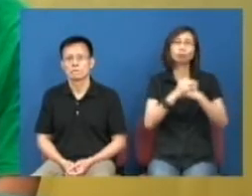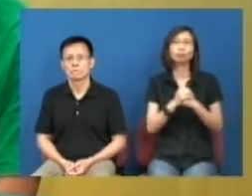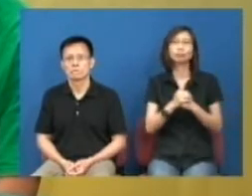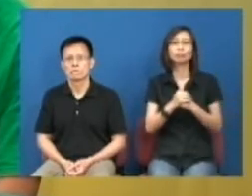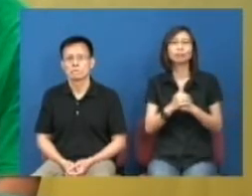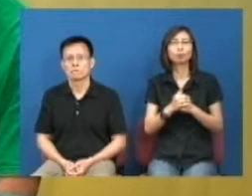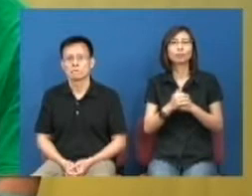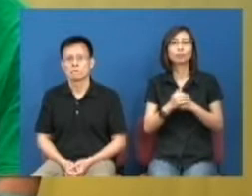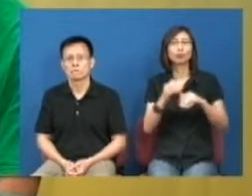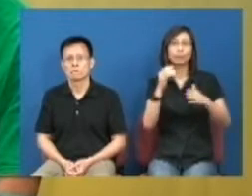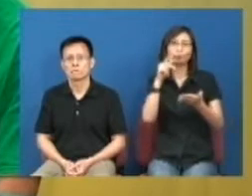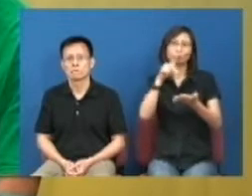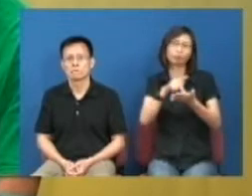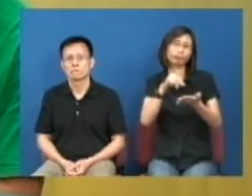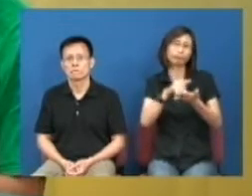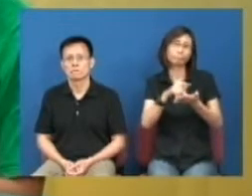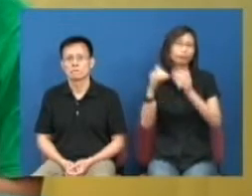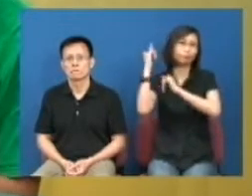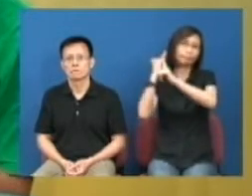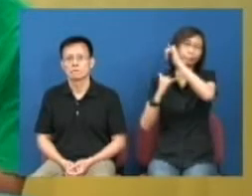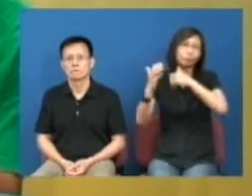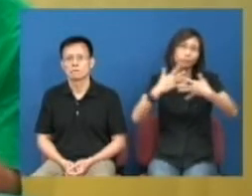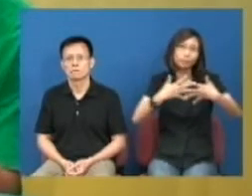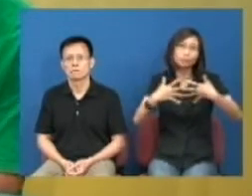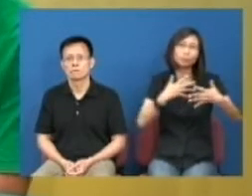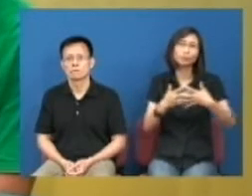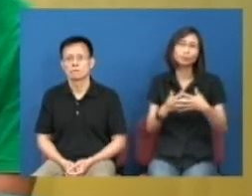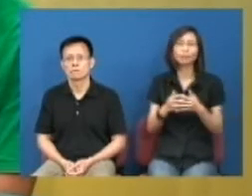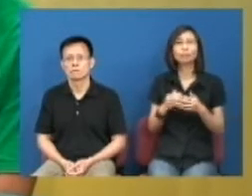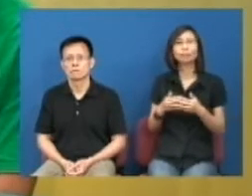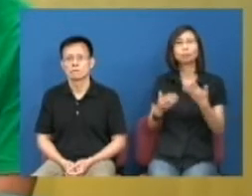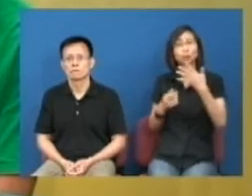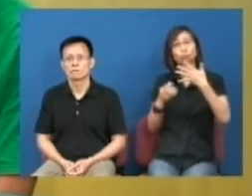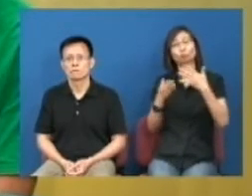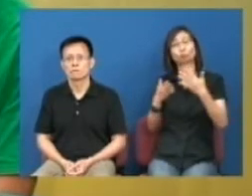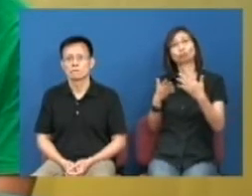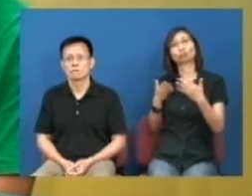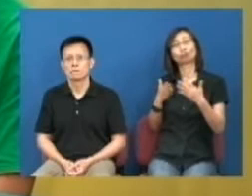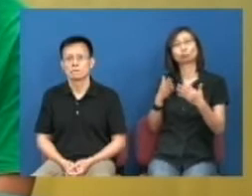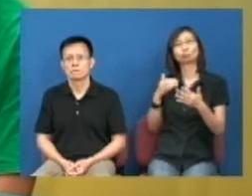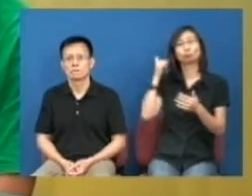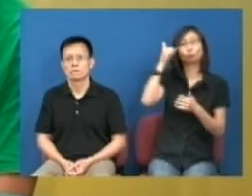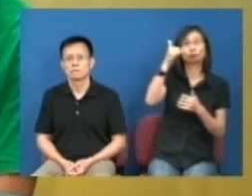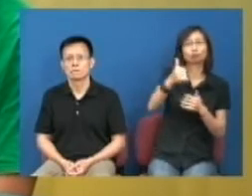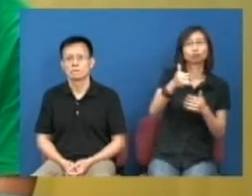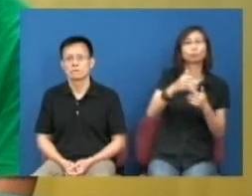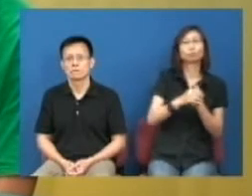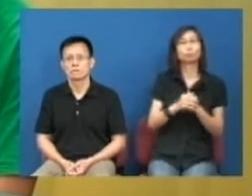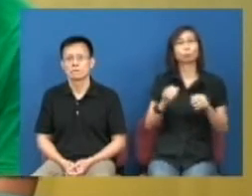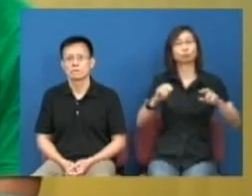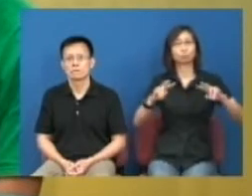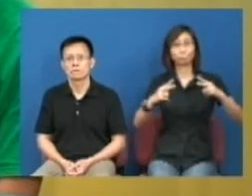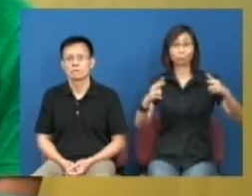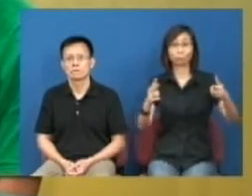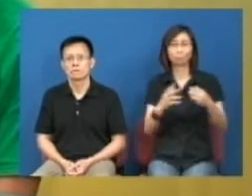希望進一步即係令到自己嘅一啲政治主張能夠進一步伸展，到